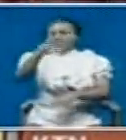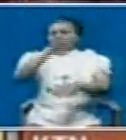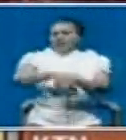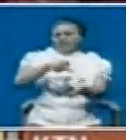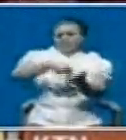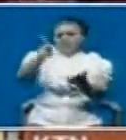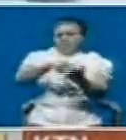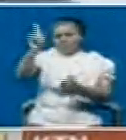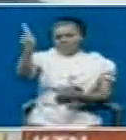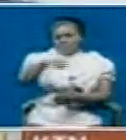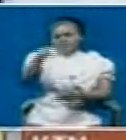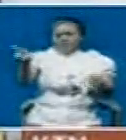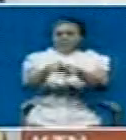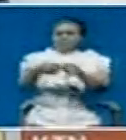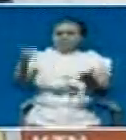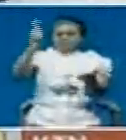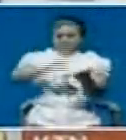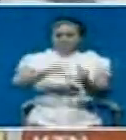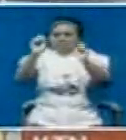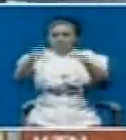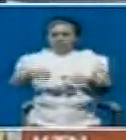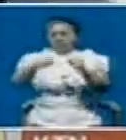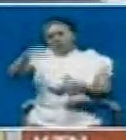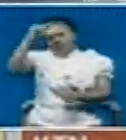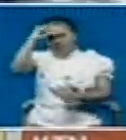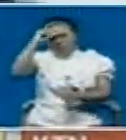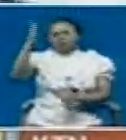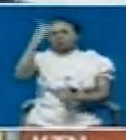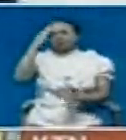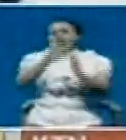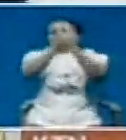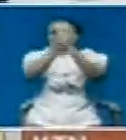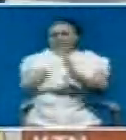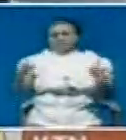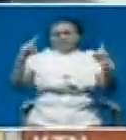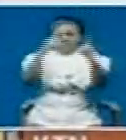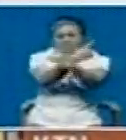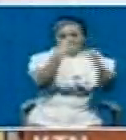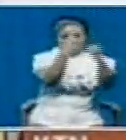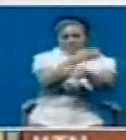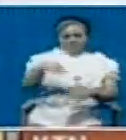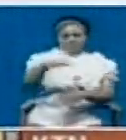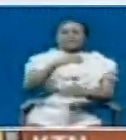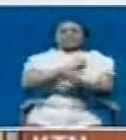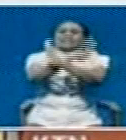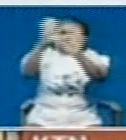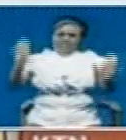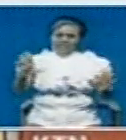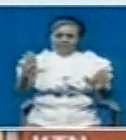haramu. Pia usajili huo utawezesha serikali kujua wataalamu wake katika nyanja mbalimbali. I want to be very